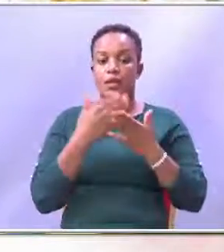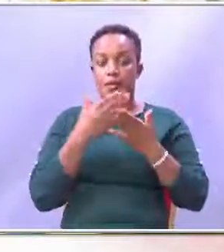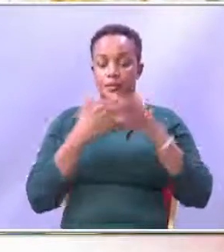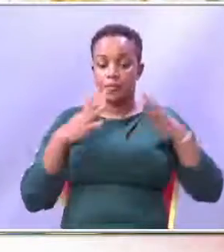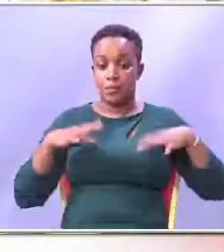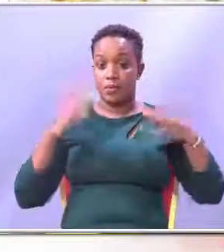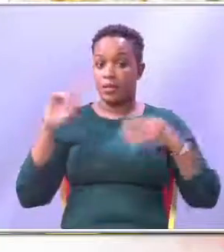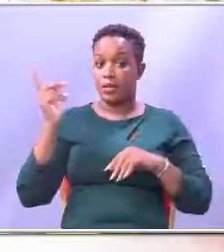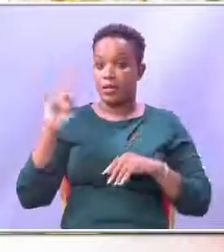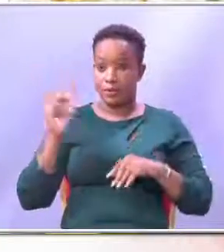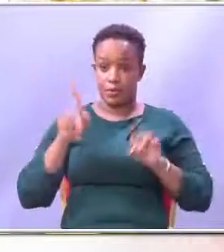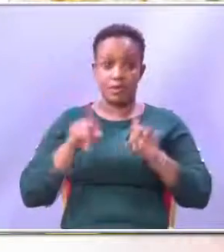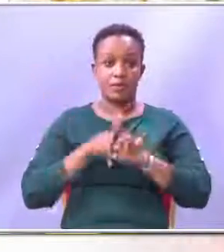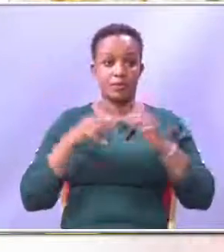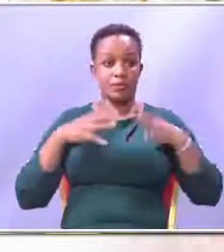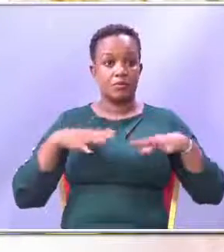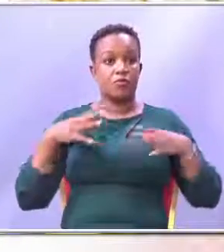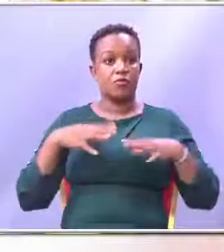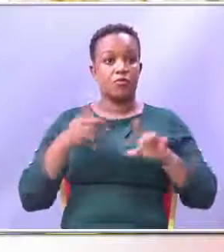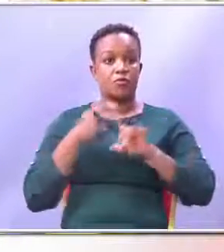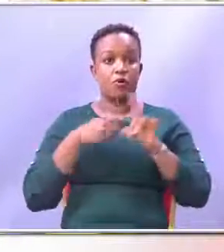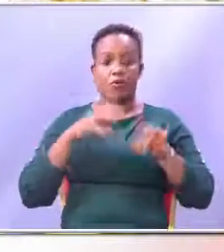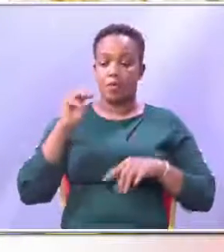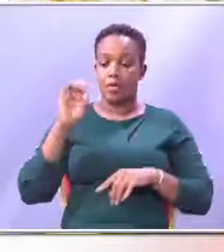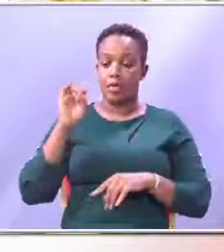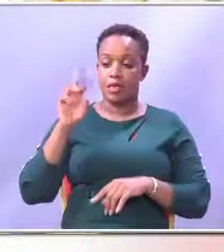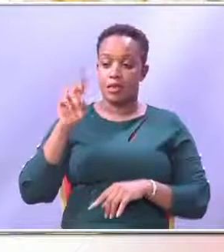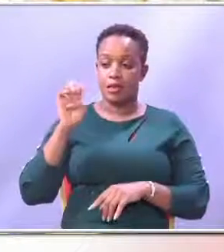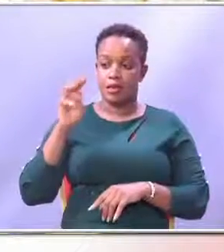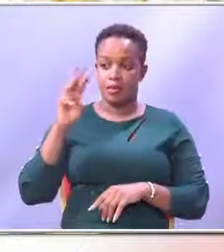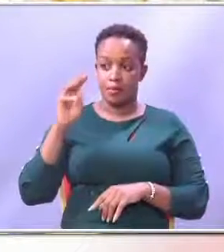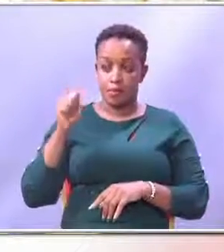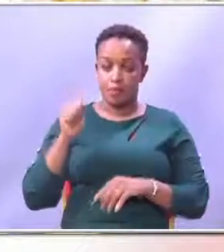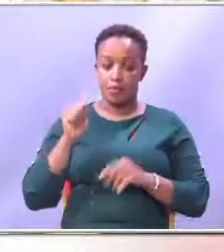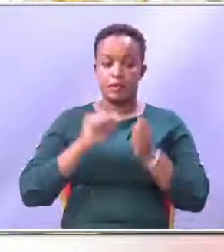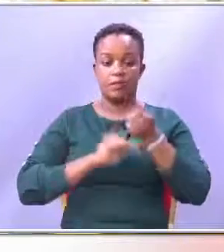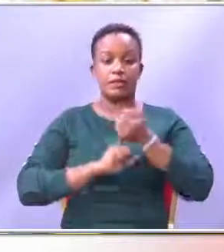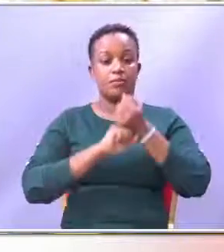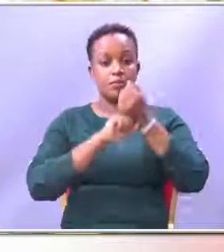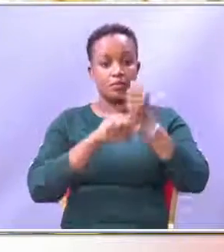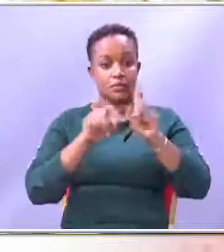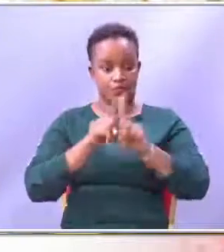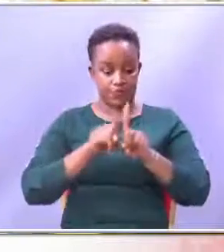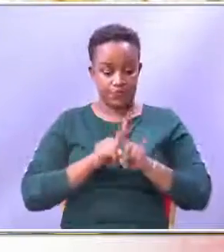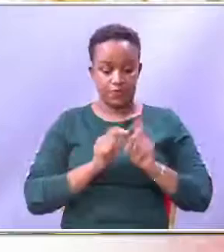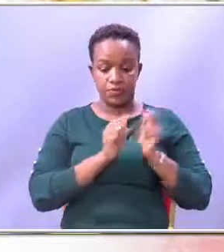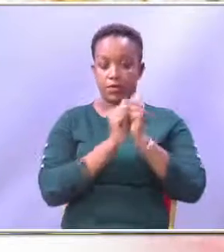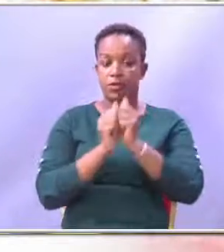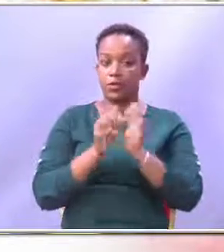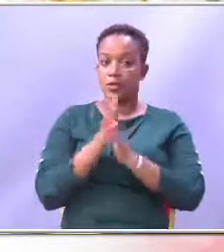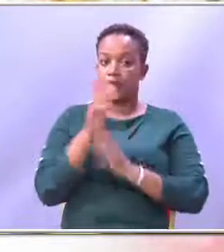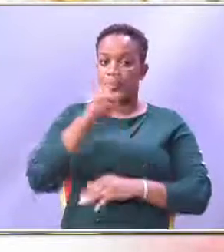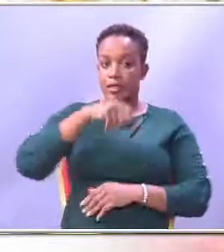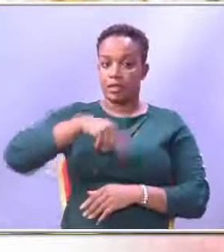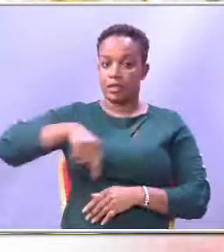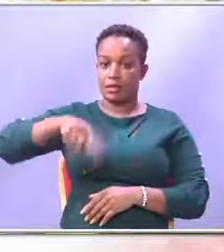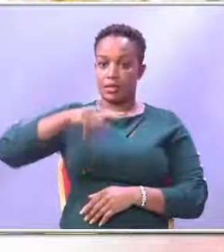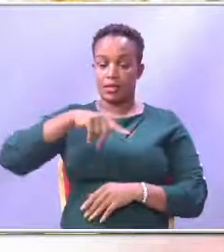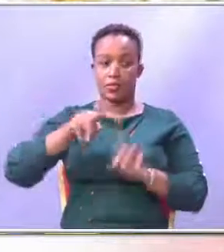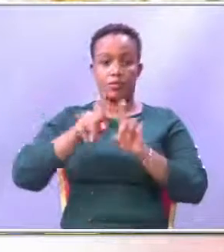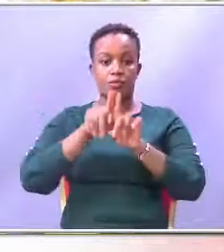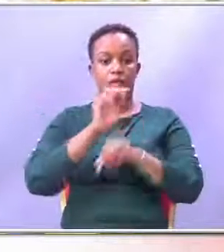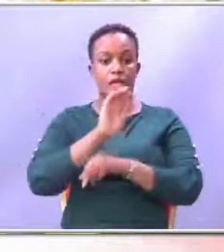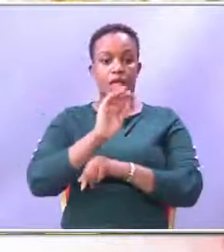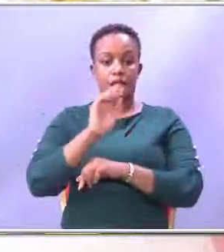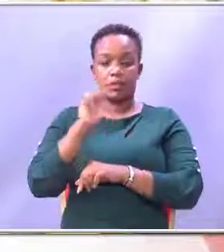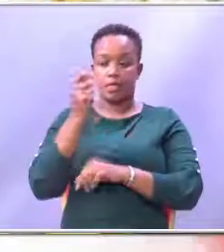na especially watu wa Mirema kwa support kwa kufanya shopping na sisi na vile vile tunaomba wananchi